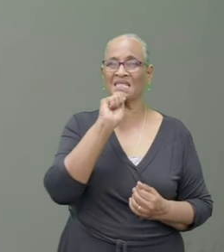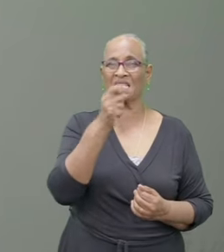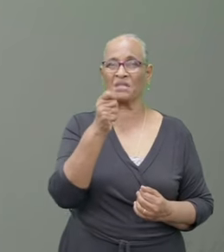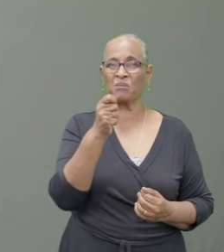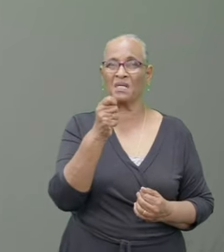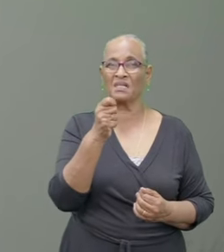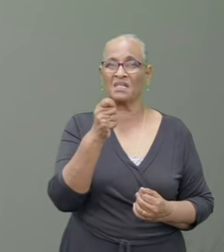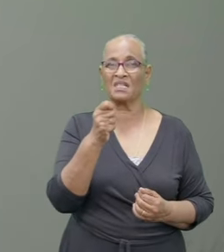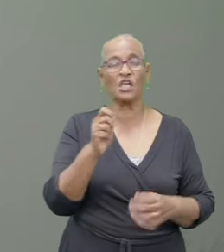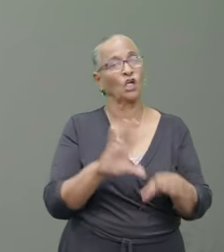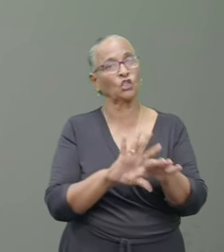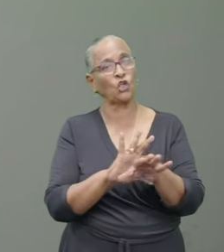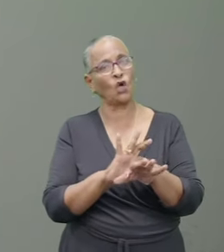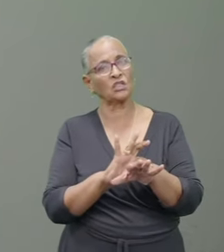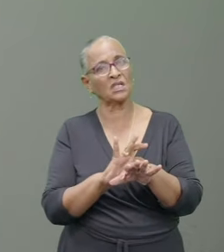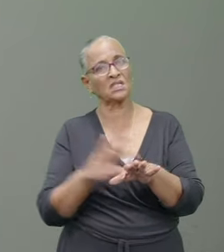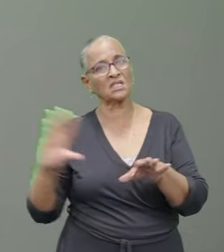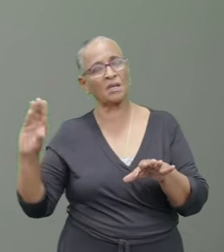andere specialisten,